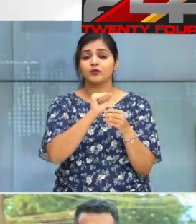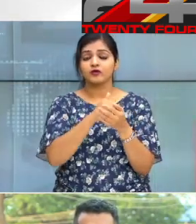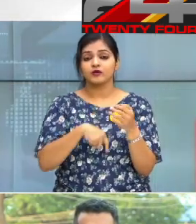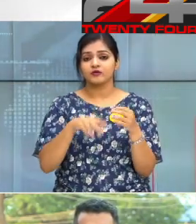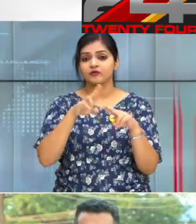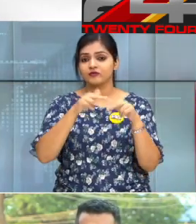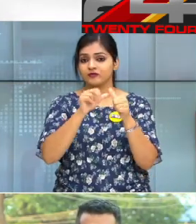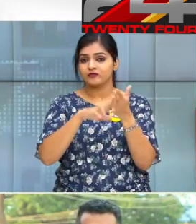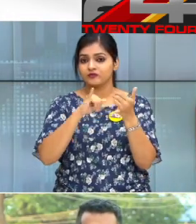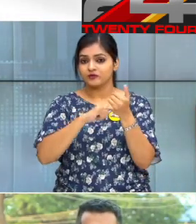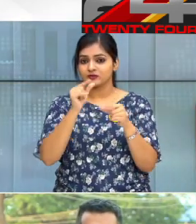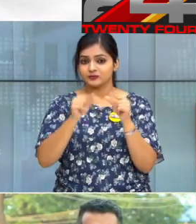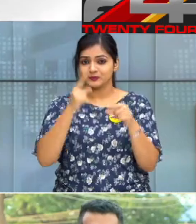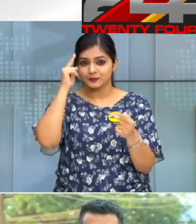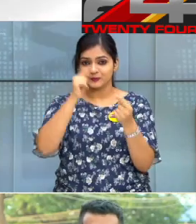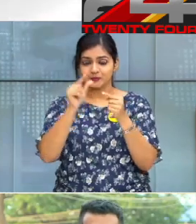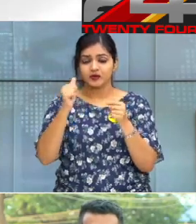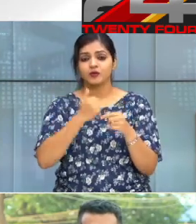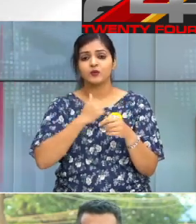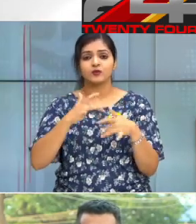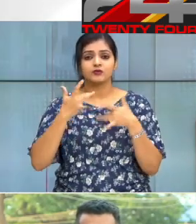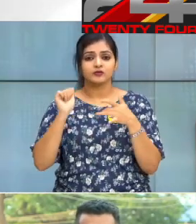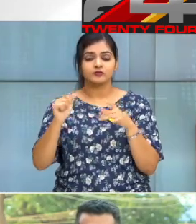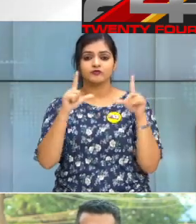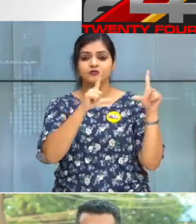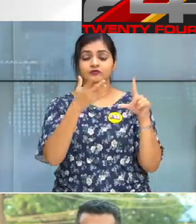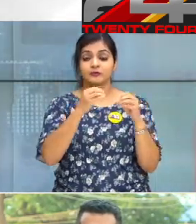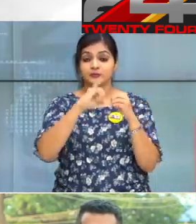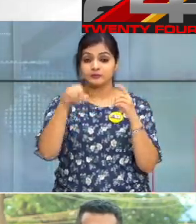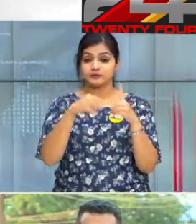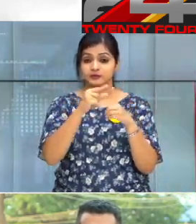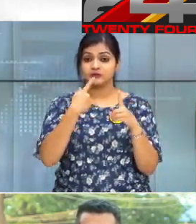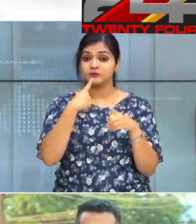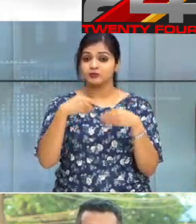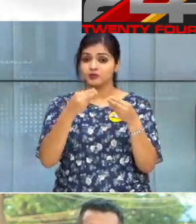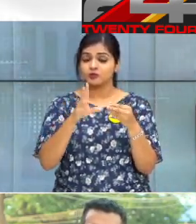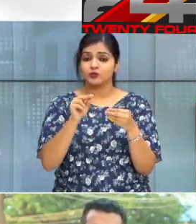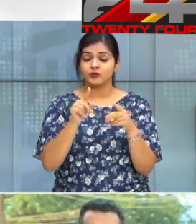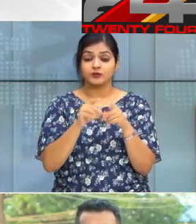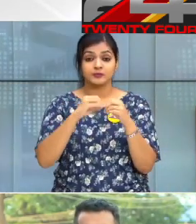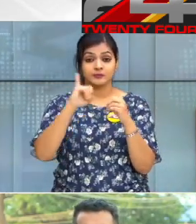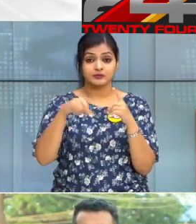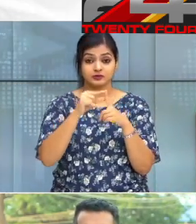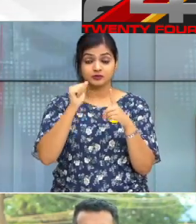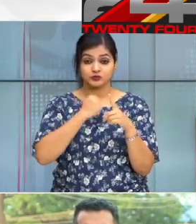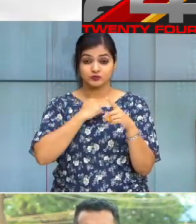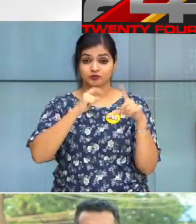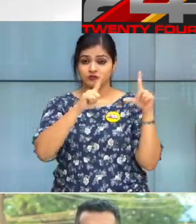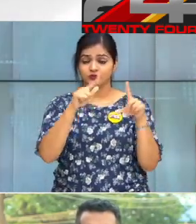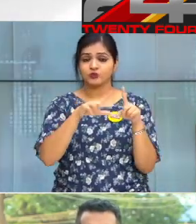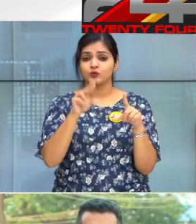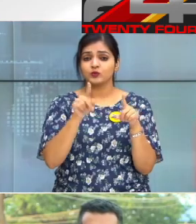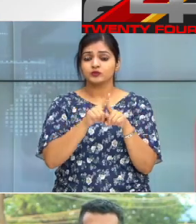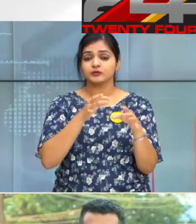സ്വയം ഇഷ്ടപ്രകാരം സ്ഥാപിച്ച ബോർഡുകളാണ്. അത് BJPയുടെ അനുമതിയോടുകൂടി വെച്ചതാണ് എന്ന് പറയുന്നുണ്ടെങ്കിൽ പോലും അത് BJPയുടെ ഫ്ലെക്സ് ബോർഡുകളല്ല